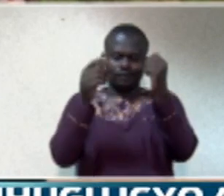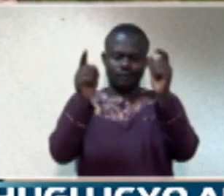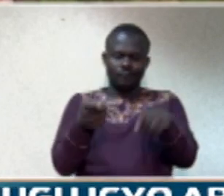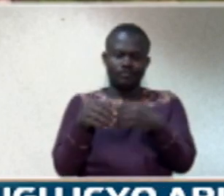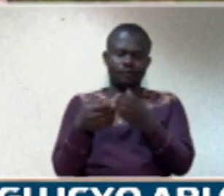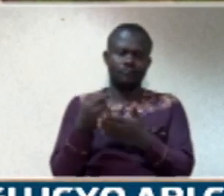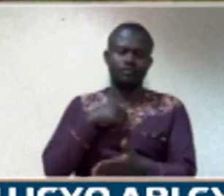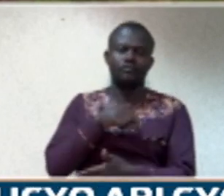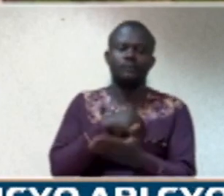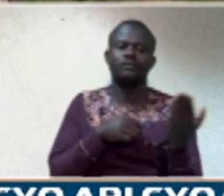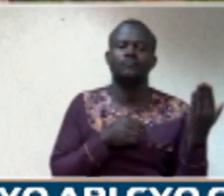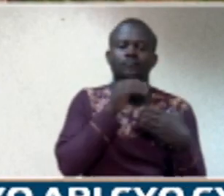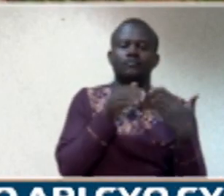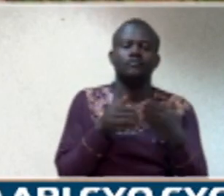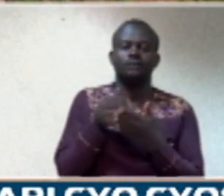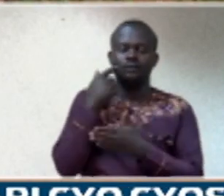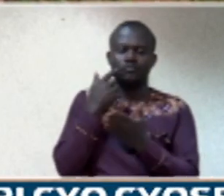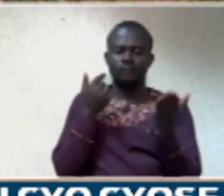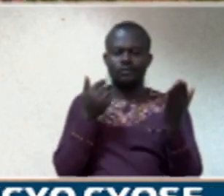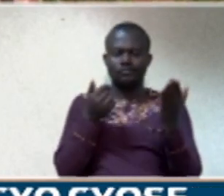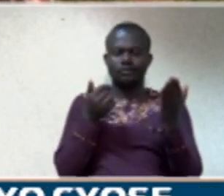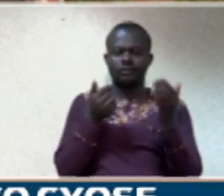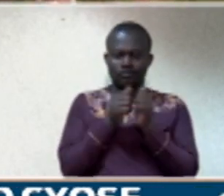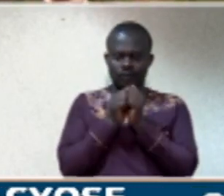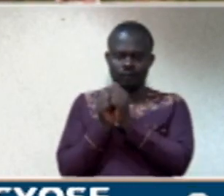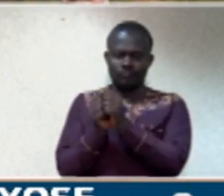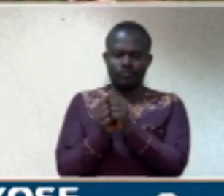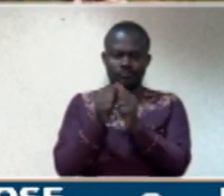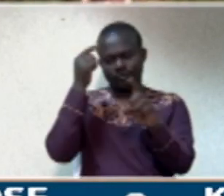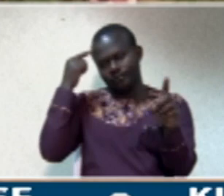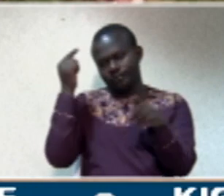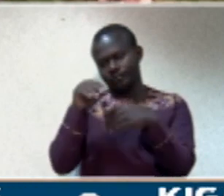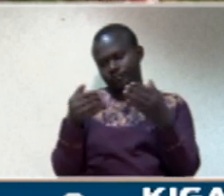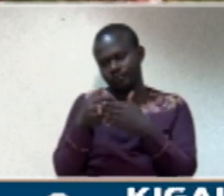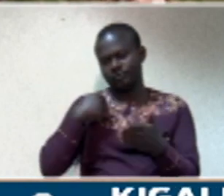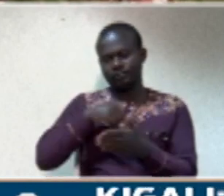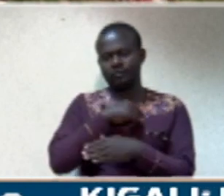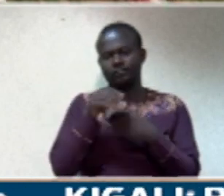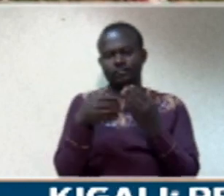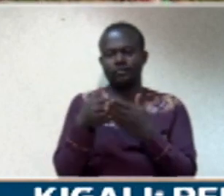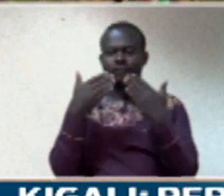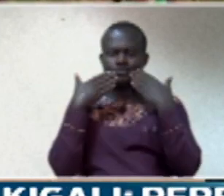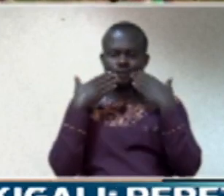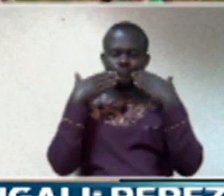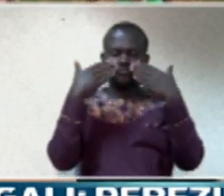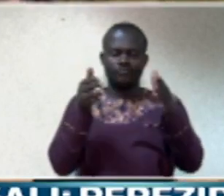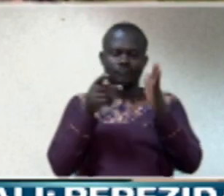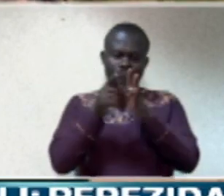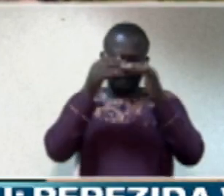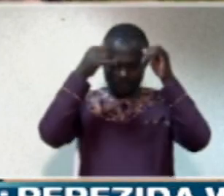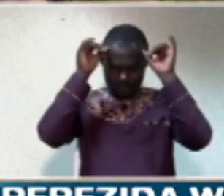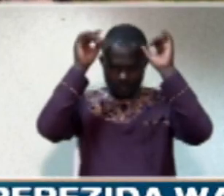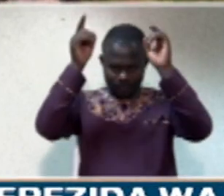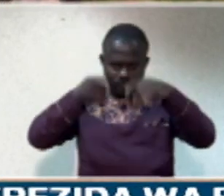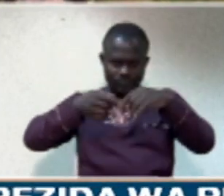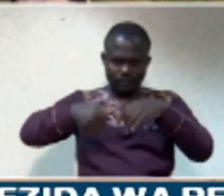Eh. Tugahahira abana, umugore, akuba intego umuntu afite. Byanga bikunda uri munyese azagura inka ayishyiriwe. Hari